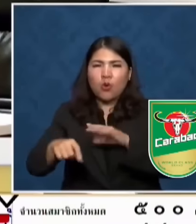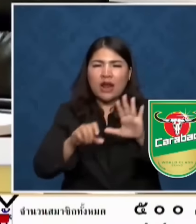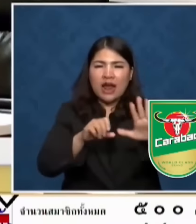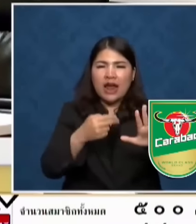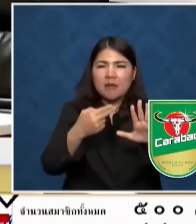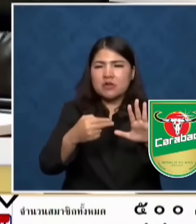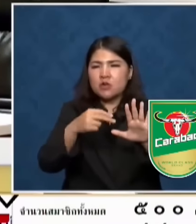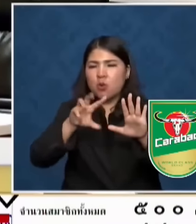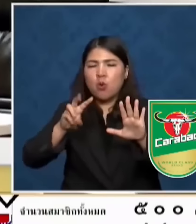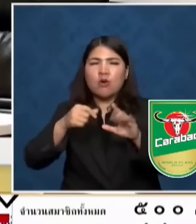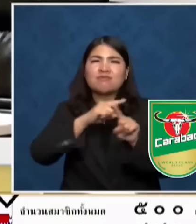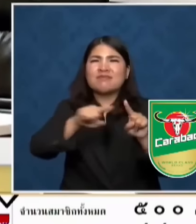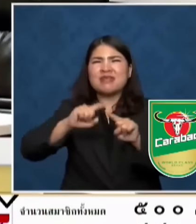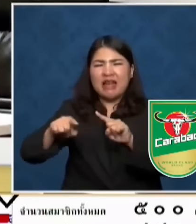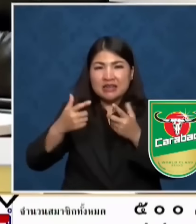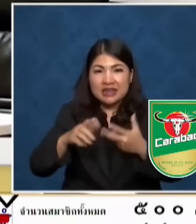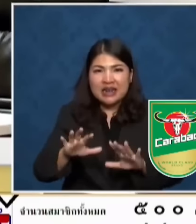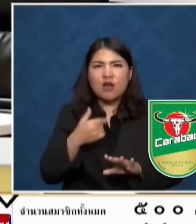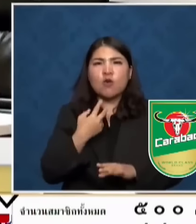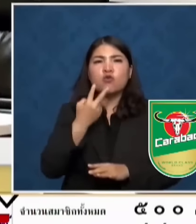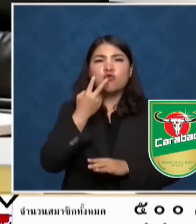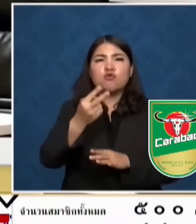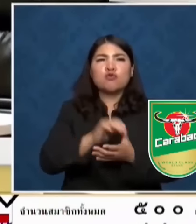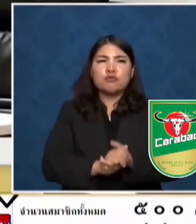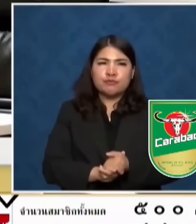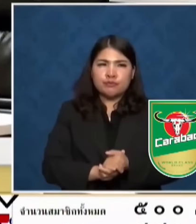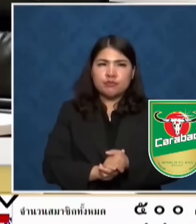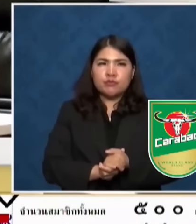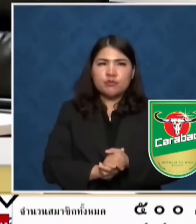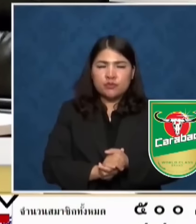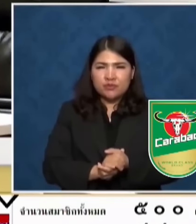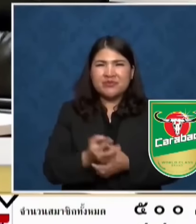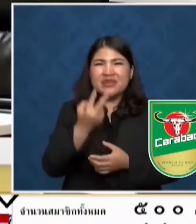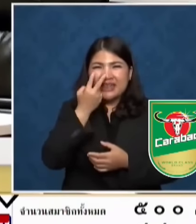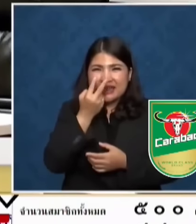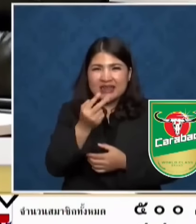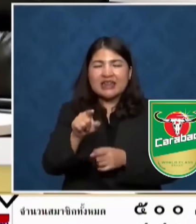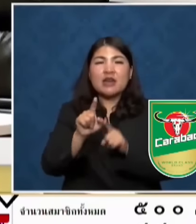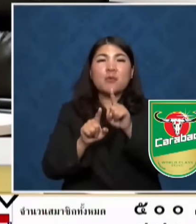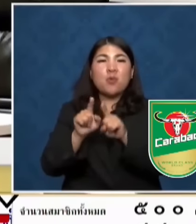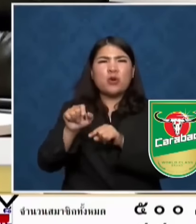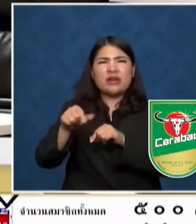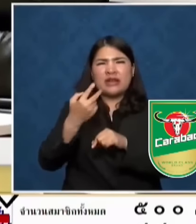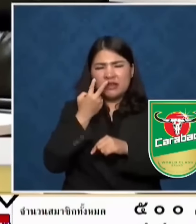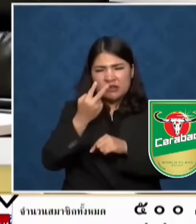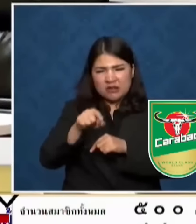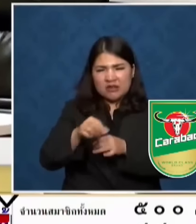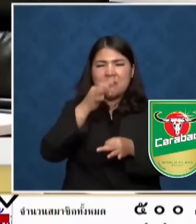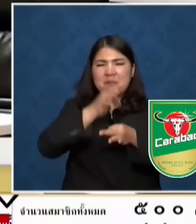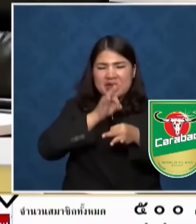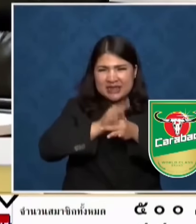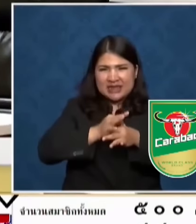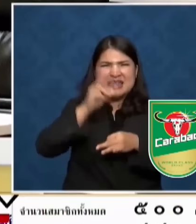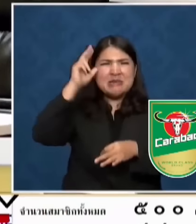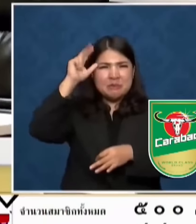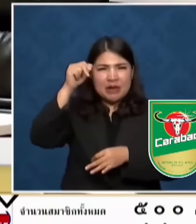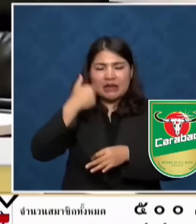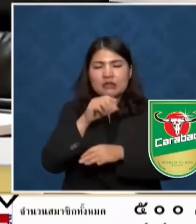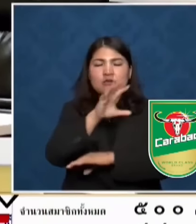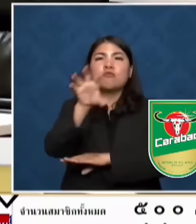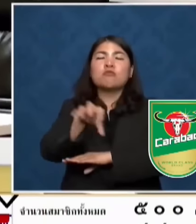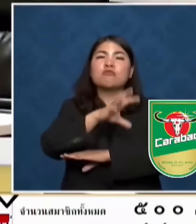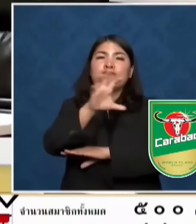พร้อมๆกันและสุดท้ายโอนออกไปคริปโตเคอเรนซีมันชัดเจนอยู่แล้วว่าบัญชีเหล่านี้คือบัญชีม้าที่ใช้ในการ